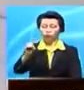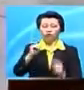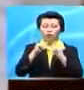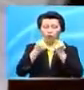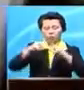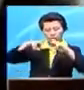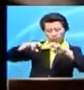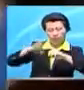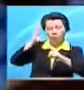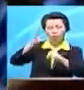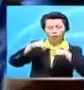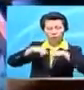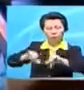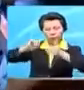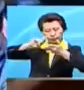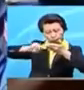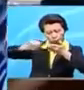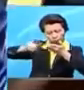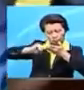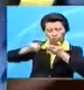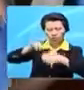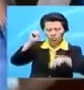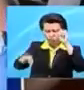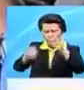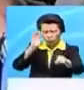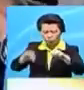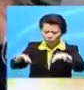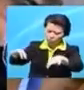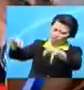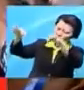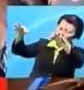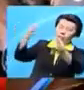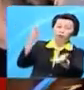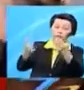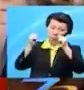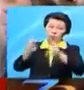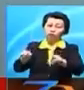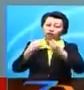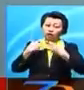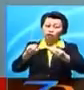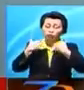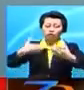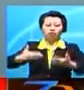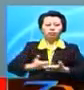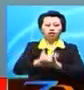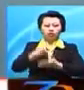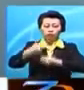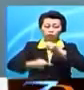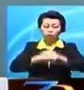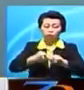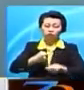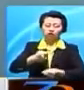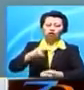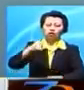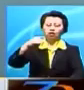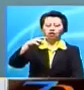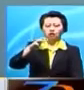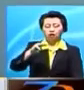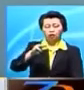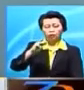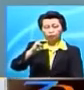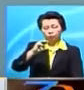Pasukan penyiasat akan meneruskan siasatan terhadap serpihan tersebut yang mungkin dapat memberi maklumat baru tentang nasib yang menimpa